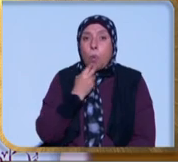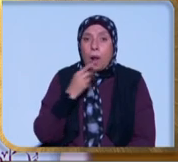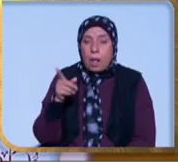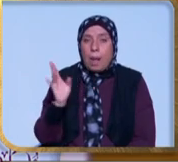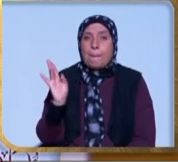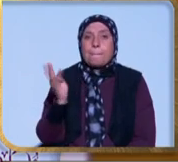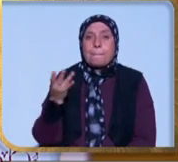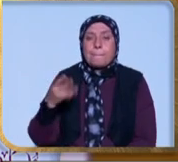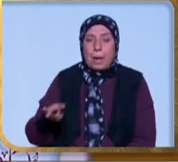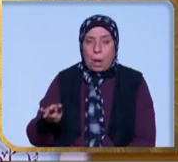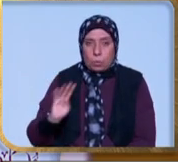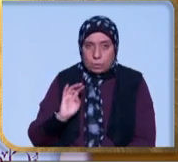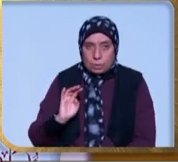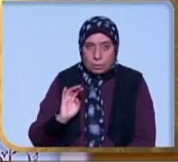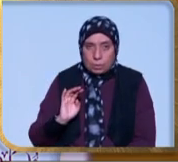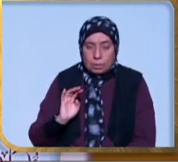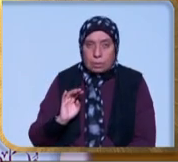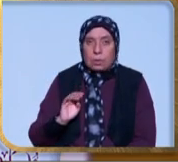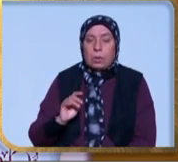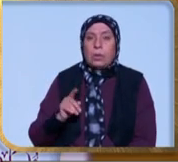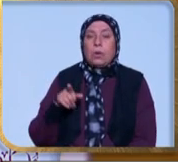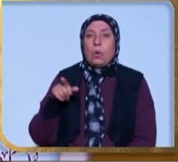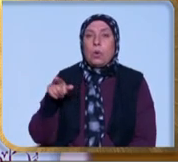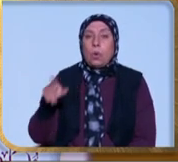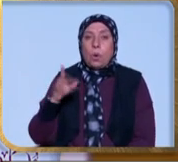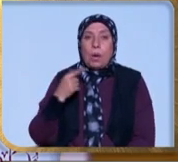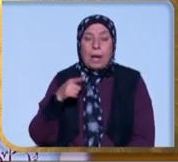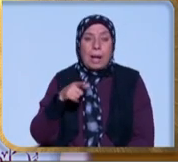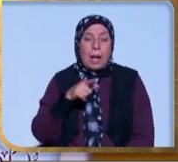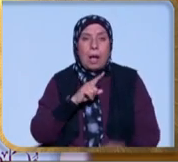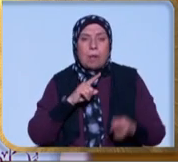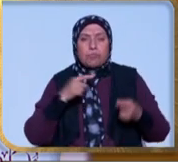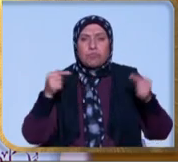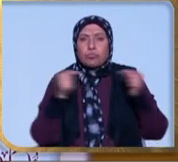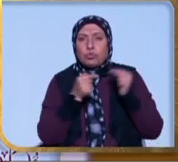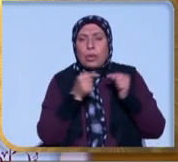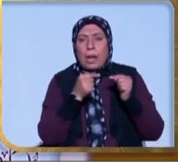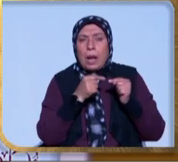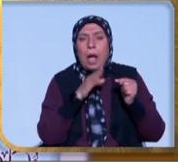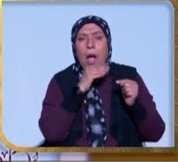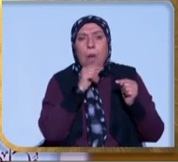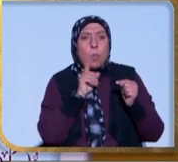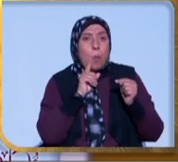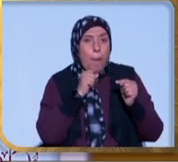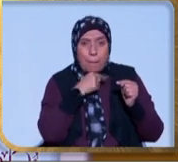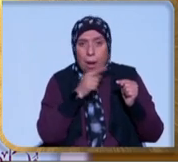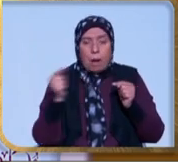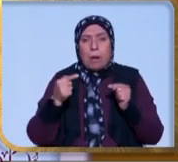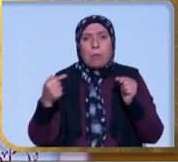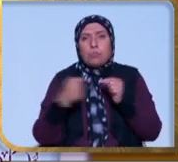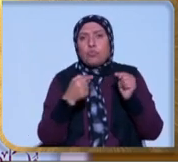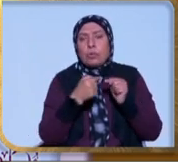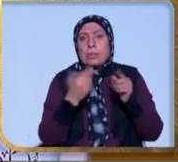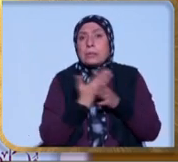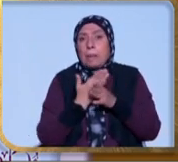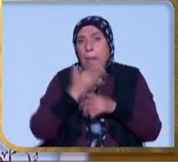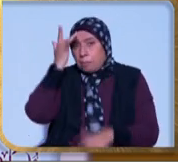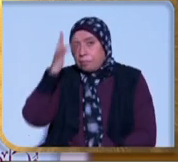وسايب ومتخانق مع بابا وماما بسبب مراته. تمام. فدلوقتي هو